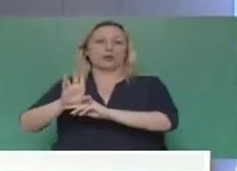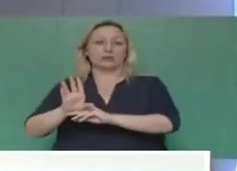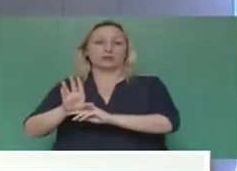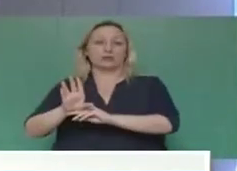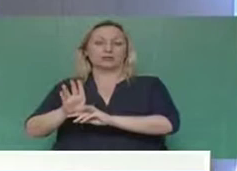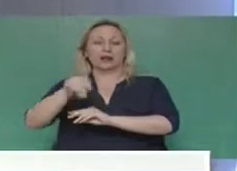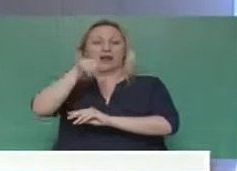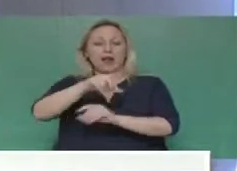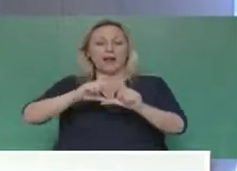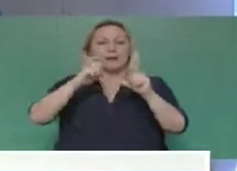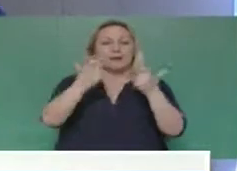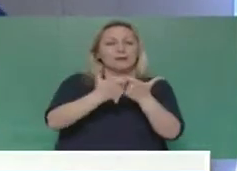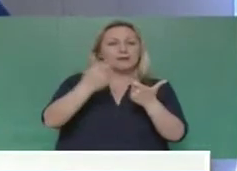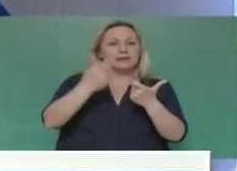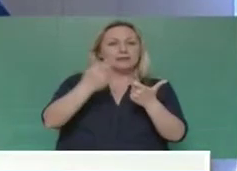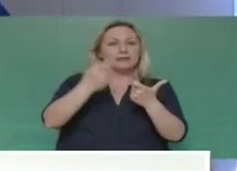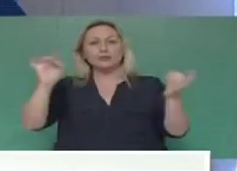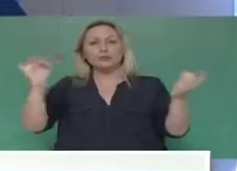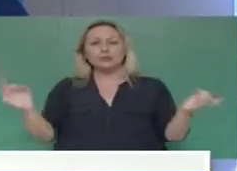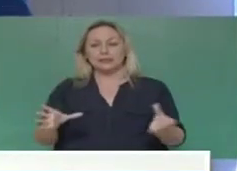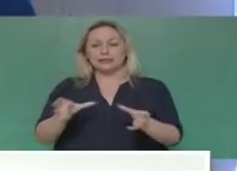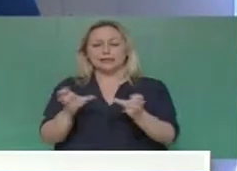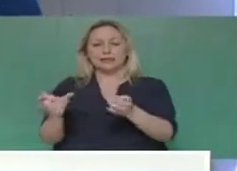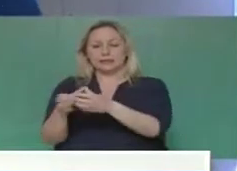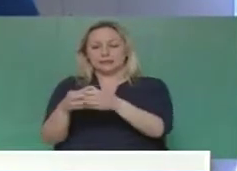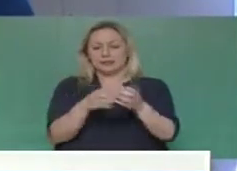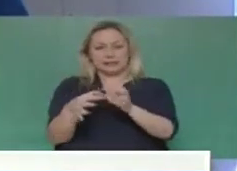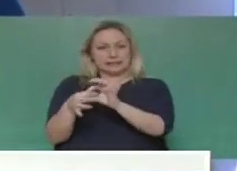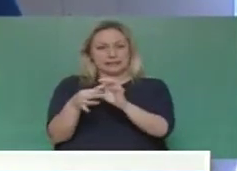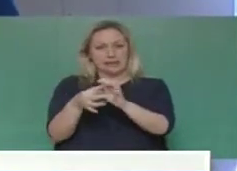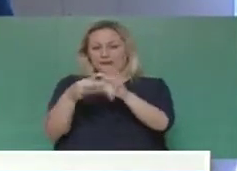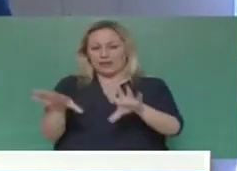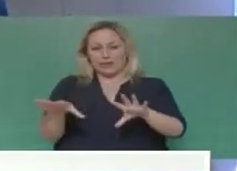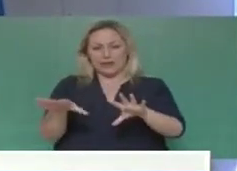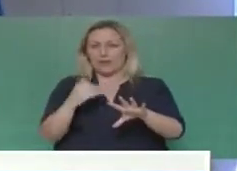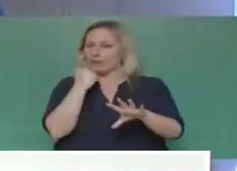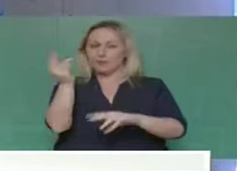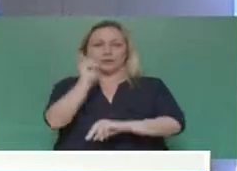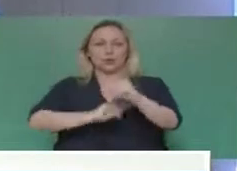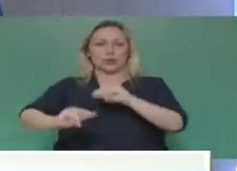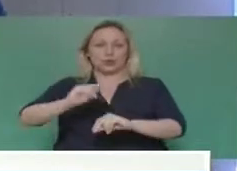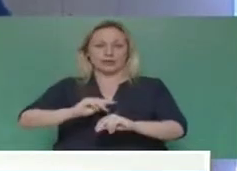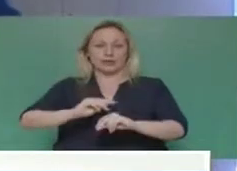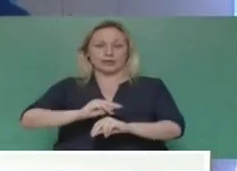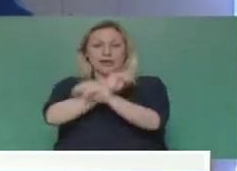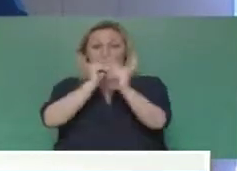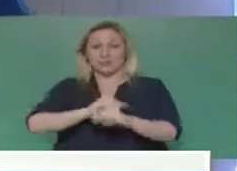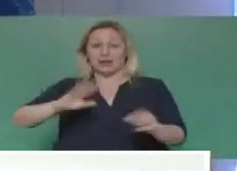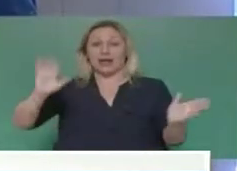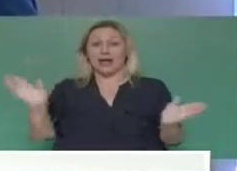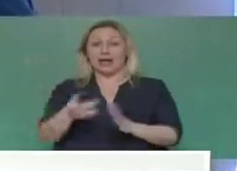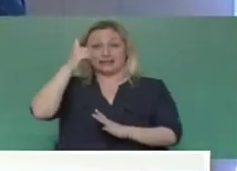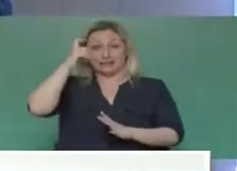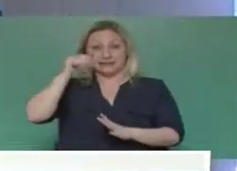στις περιφέρειες δεν υπάρχει αυτή η λύση. Όσοι έχουν και στοιχειώδη γνώση του πώς λειτουργεί η αυτοδιοίκηση, γνωρίζουν πολύ καλά ότι με εφαρμογή